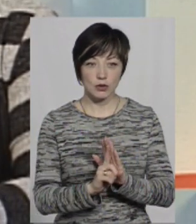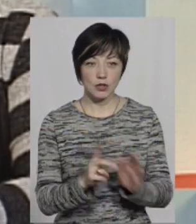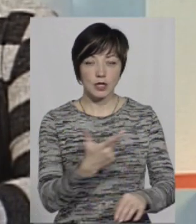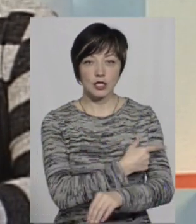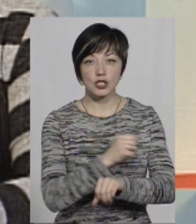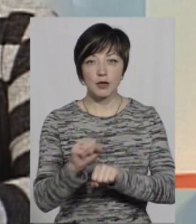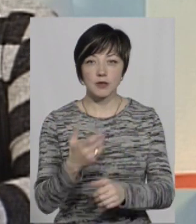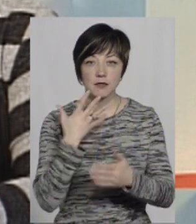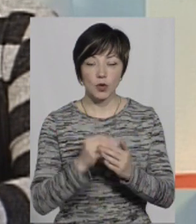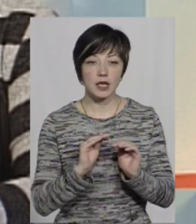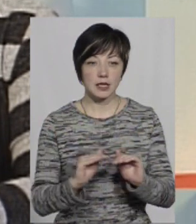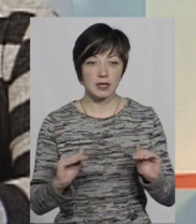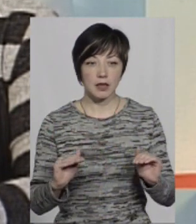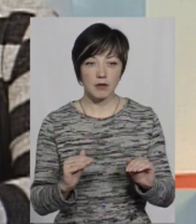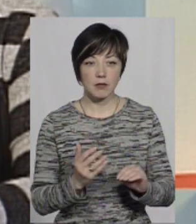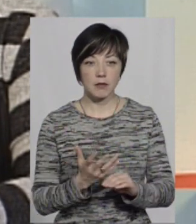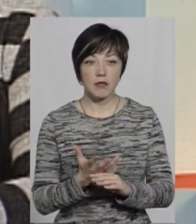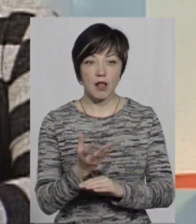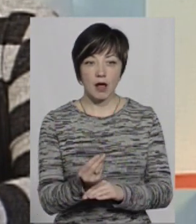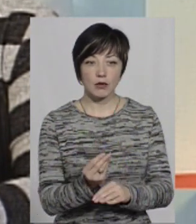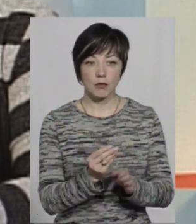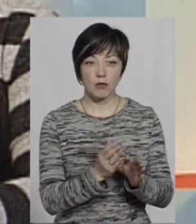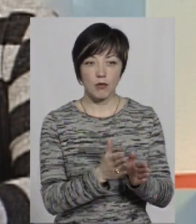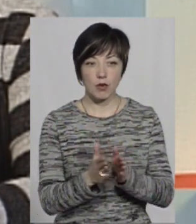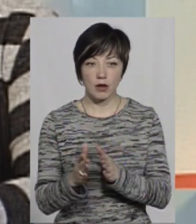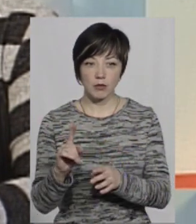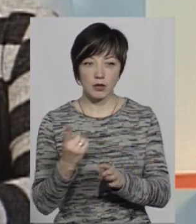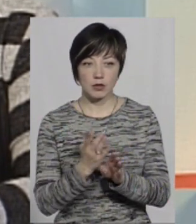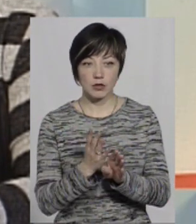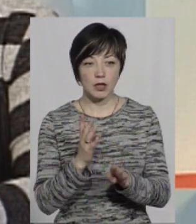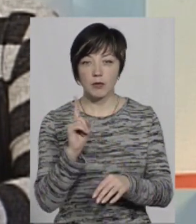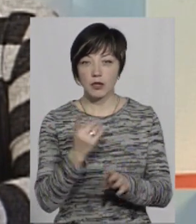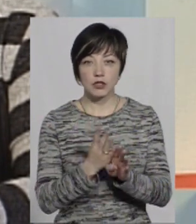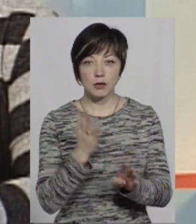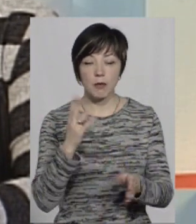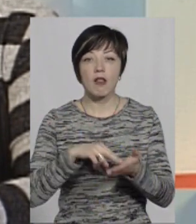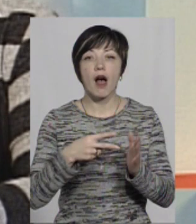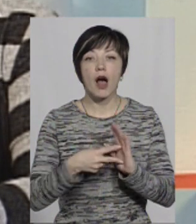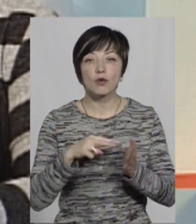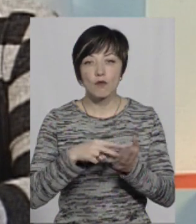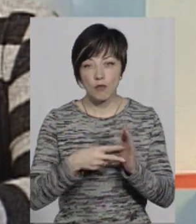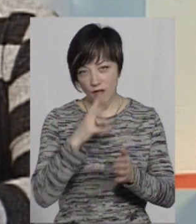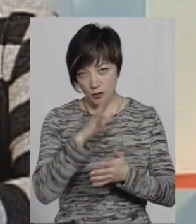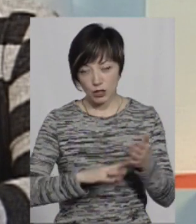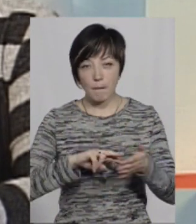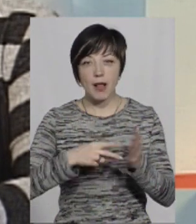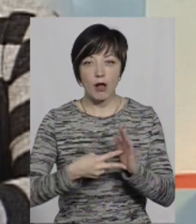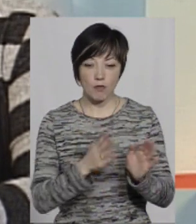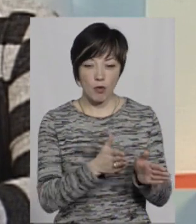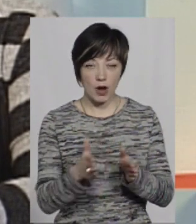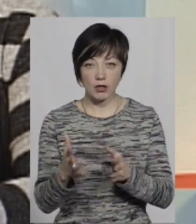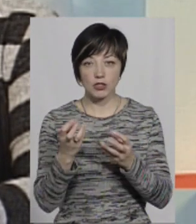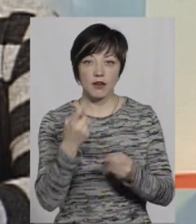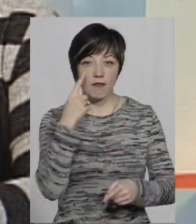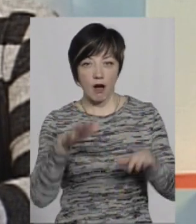почнуть щеплювати своїх дітей в плановому порядку, в першу чергу, а ні, навіть не в першу чергу, в плановому порядку, зрозуміло, а ті, які